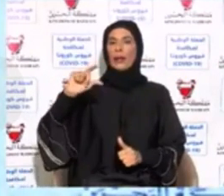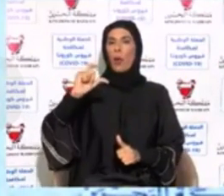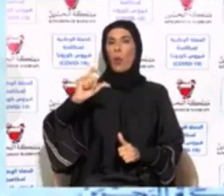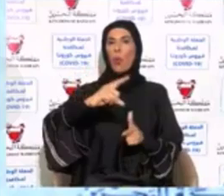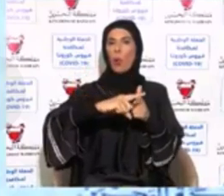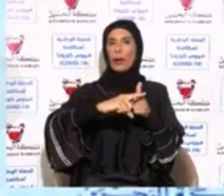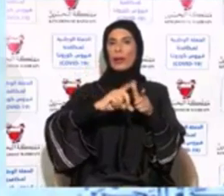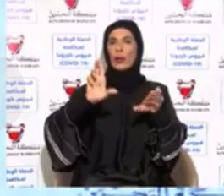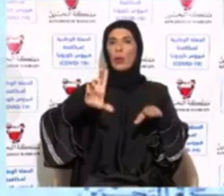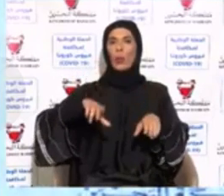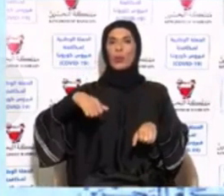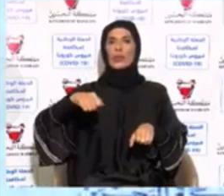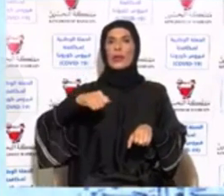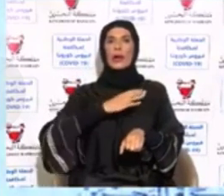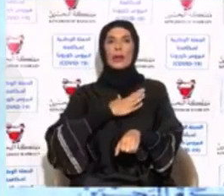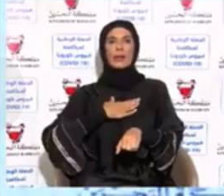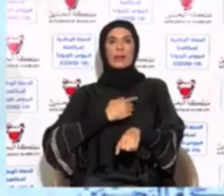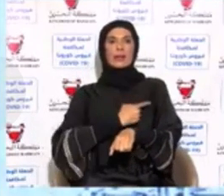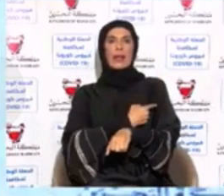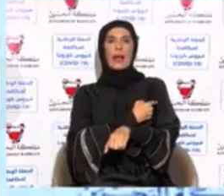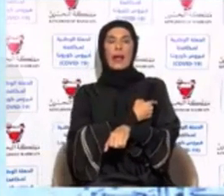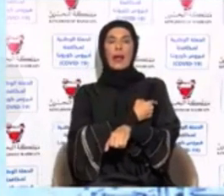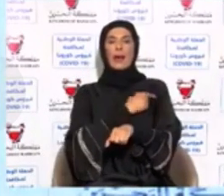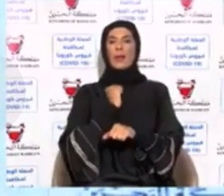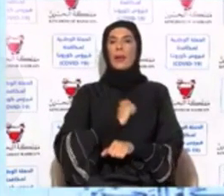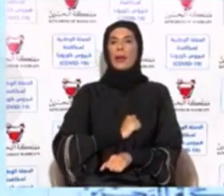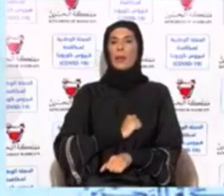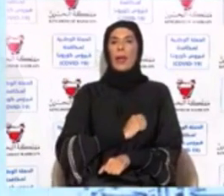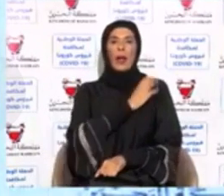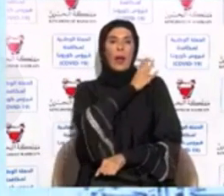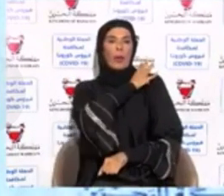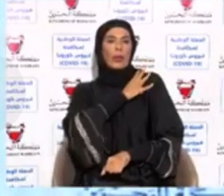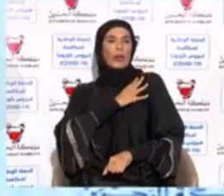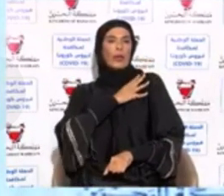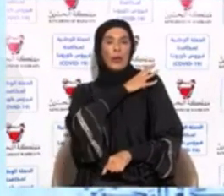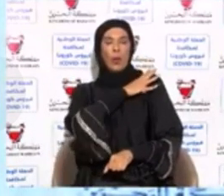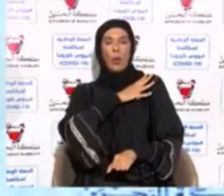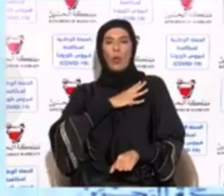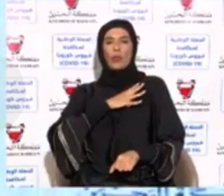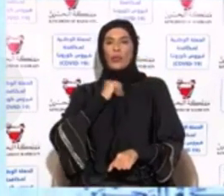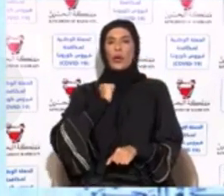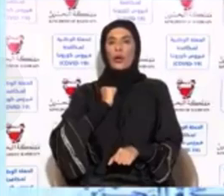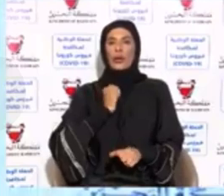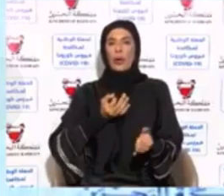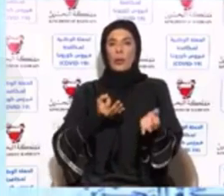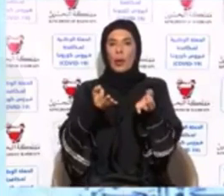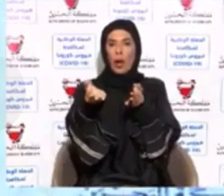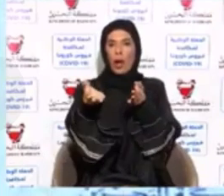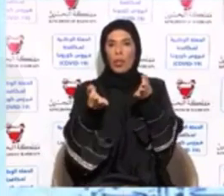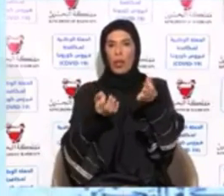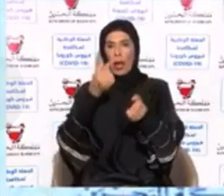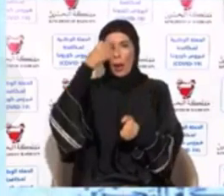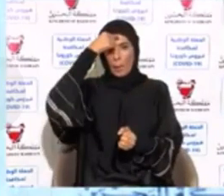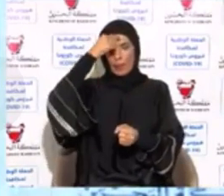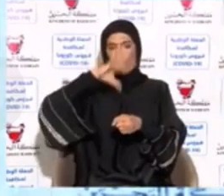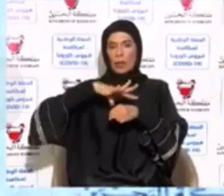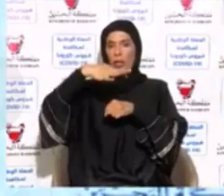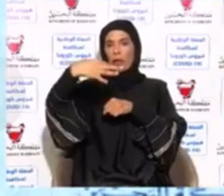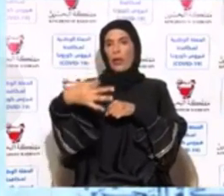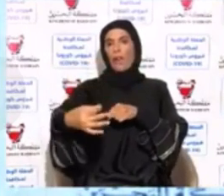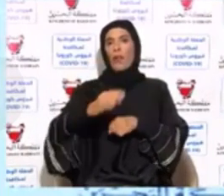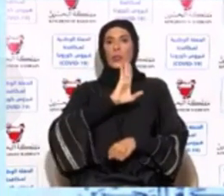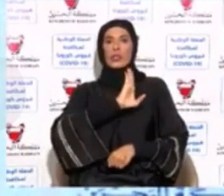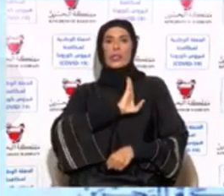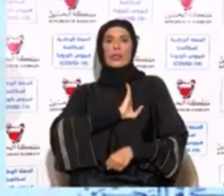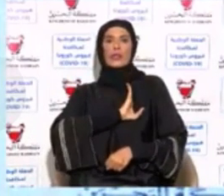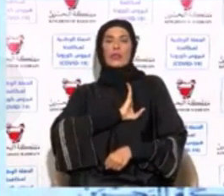وكيل وزارة الصحة، سعادة المقدم طبيب مناف القحطاني استشاري الأمراض المعدية بالمستشفى